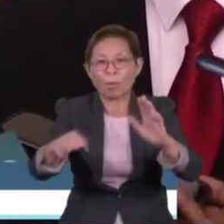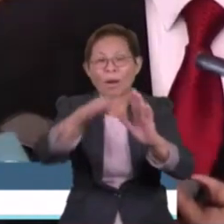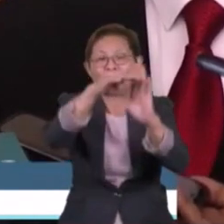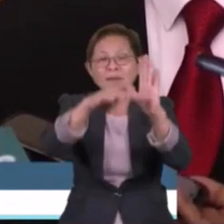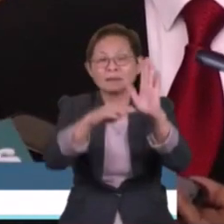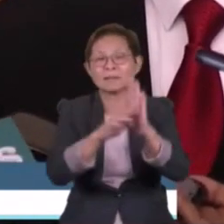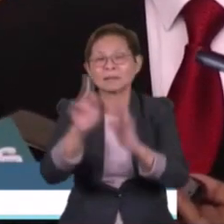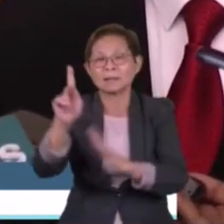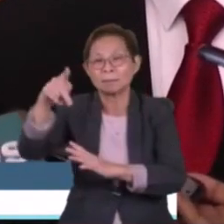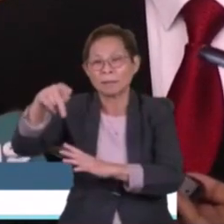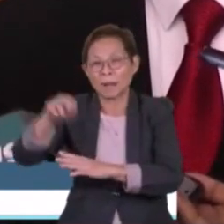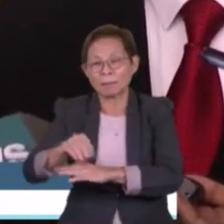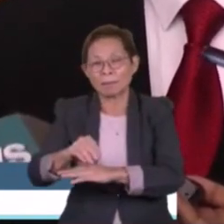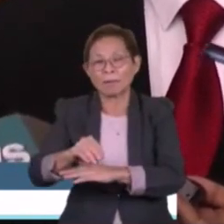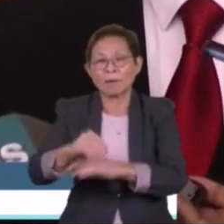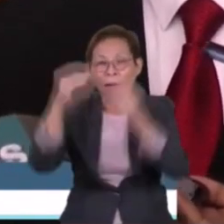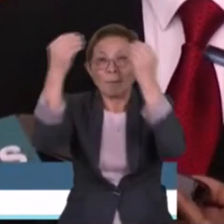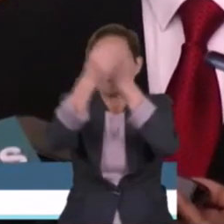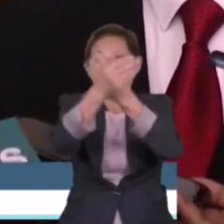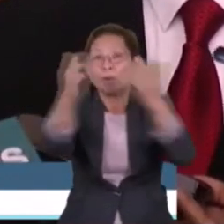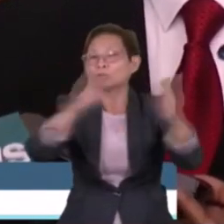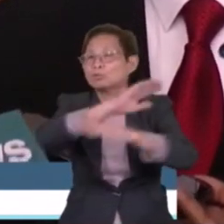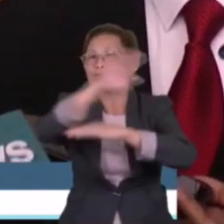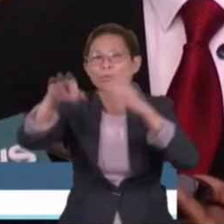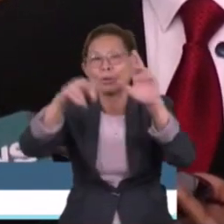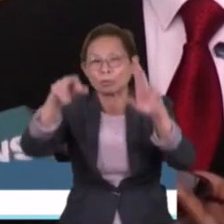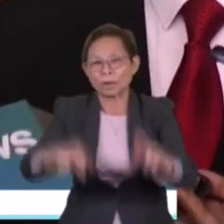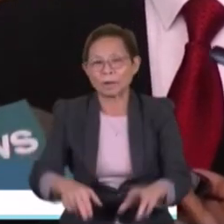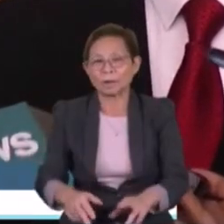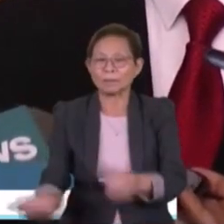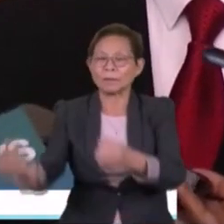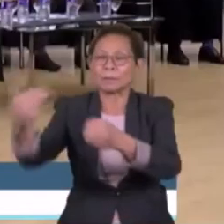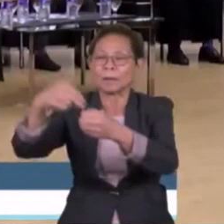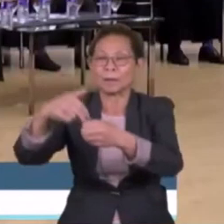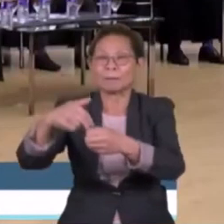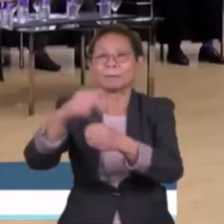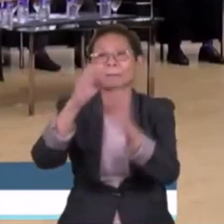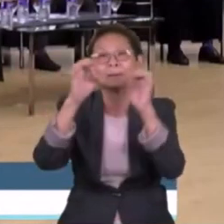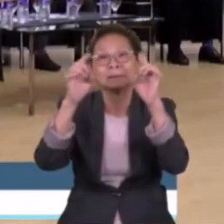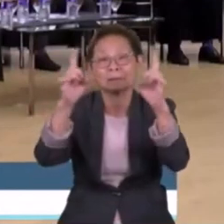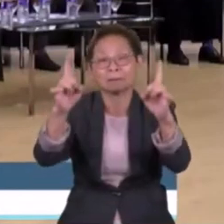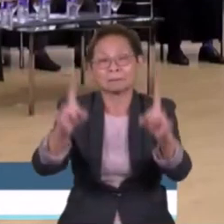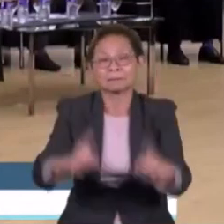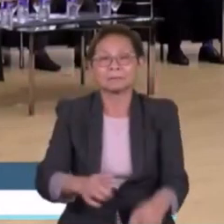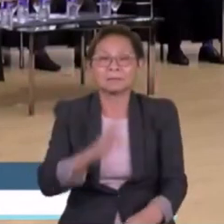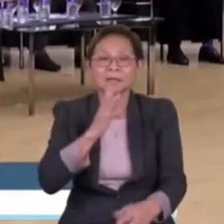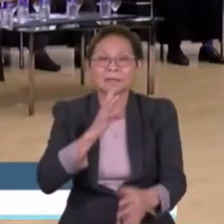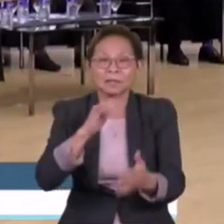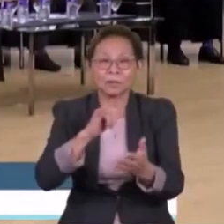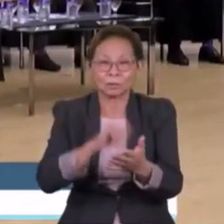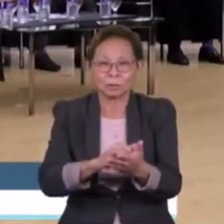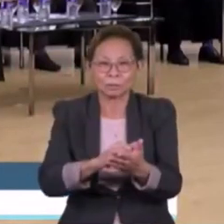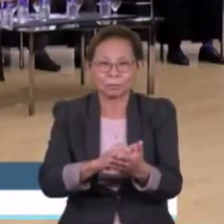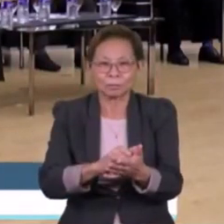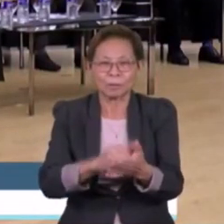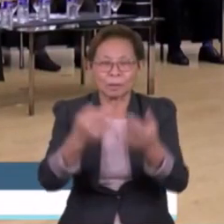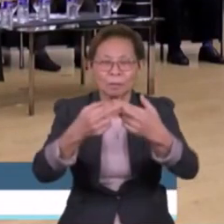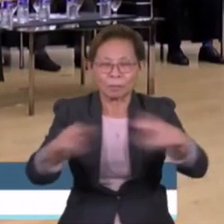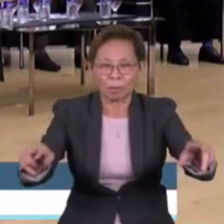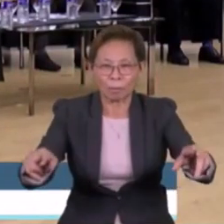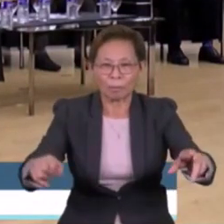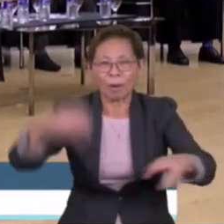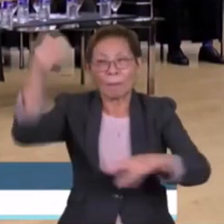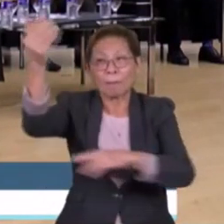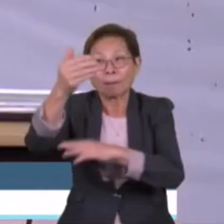agenda-agenda KPM kepada semua akar rumput khususnya yang melibatkan pendidikan. Beliau berkata demikian selepas